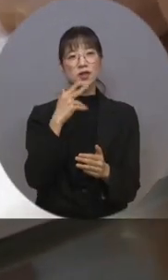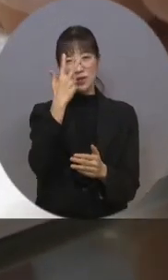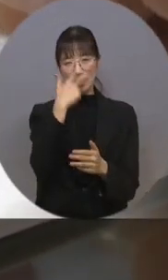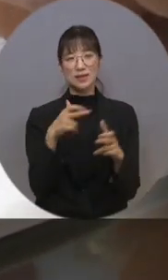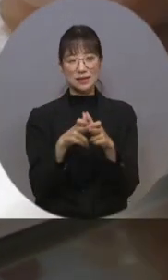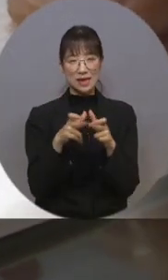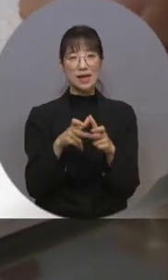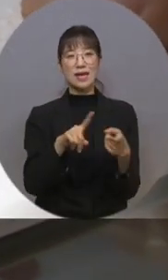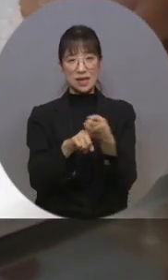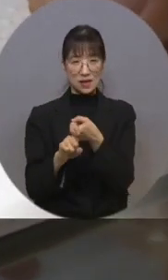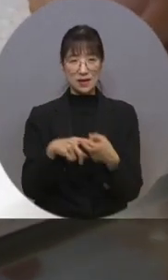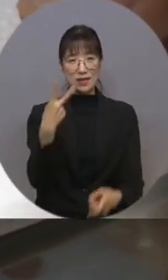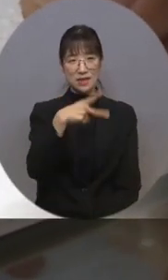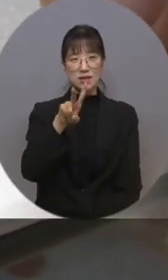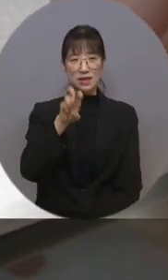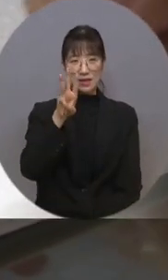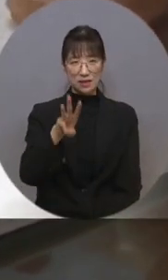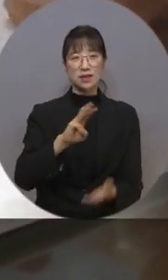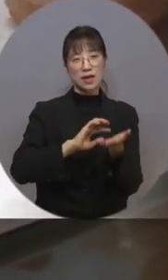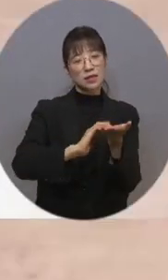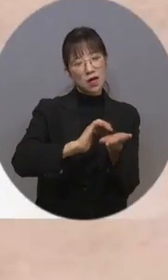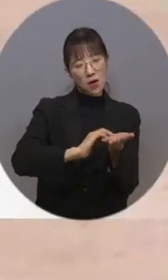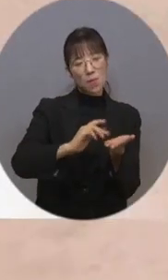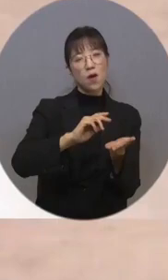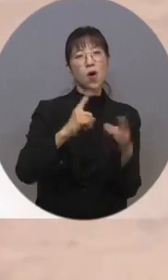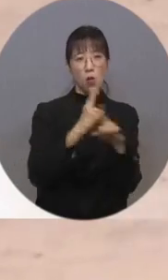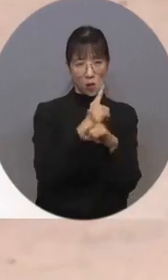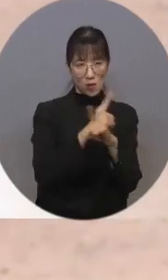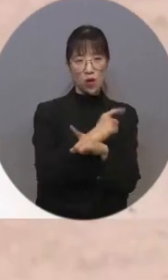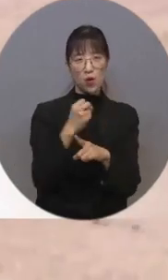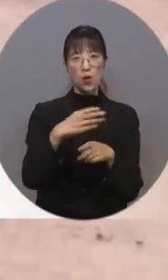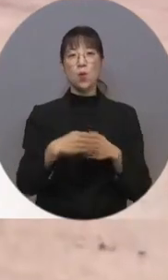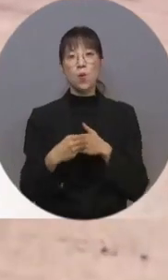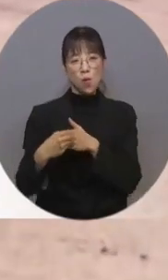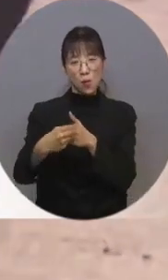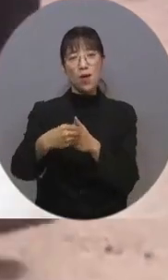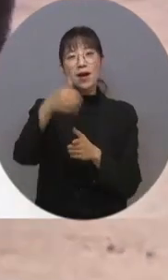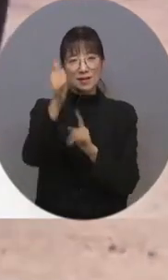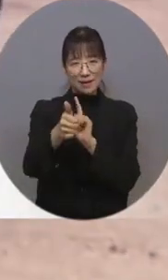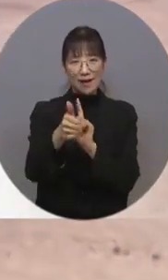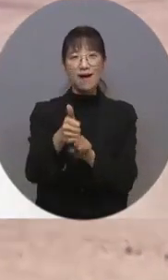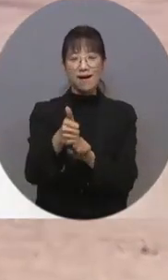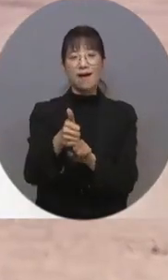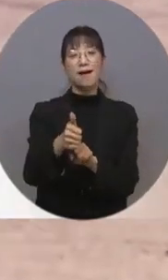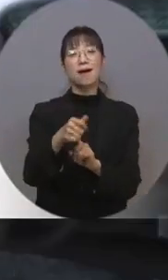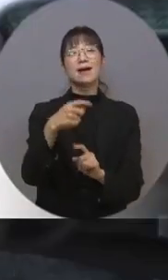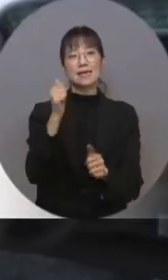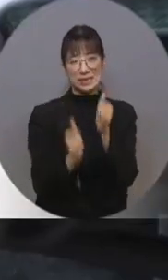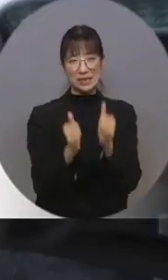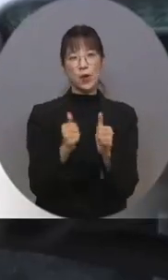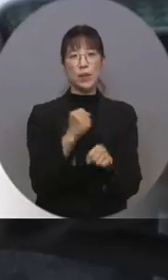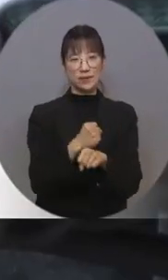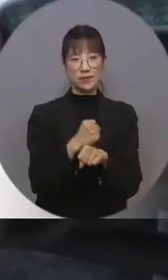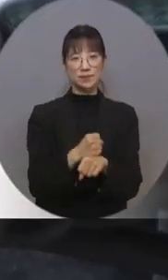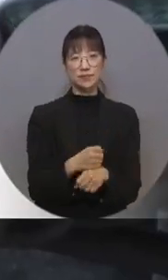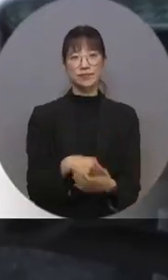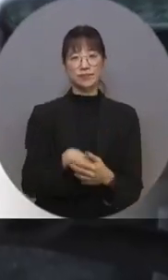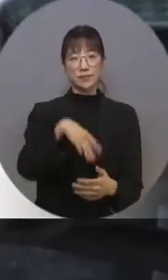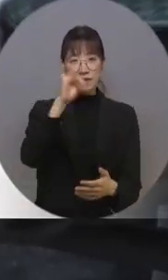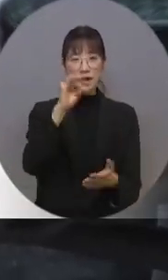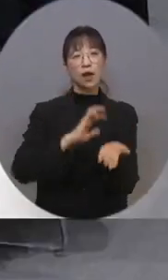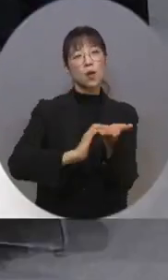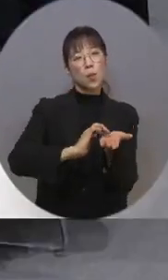한국시각장애인연합회가 2023년도 점역교정사, 보행지도사 시험을 실시한다고 밝혔습니다. 먼저